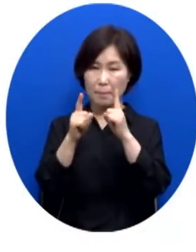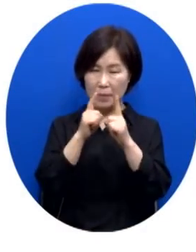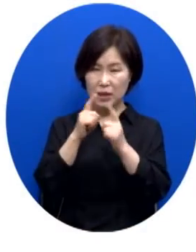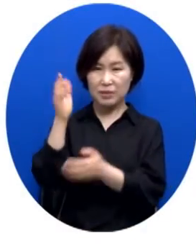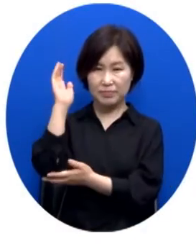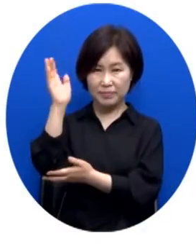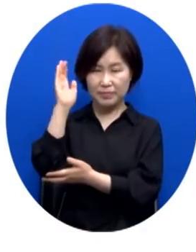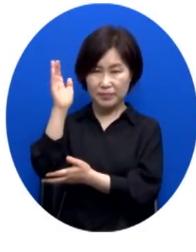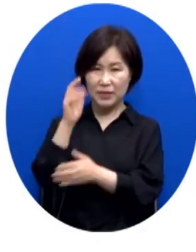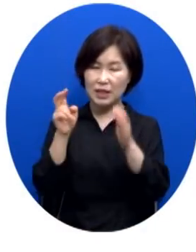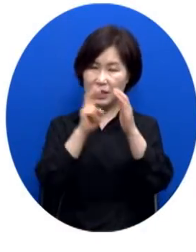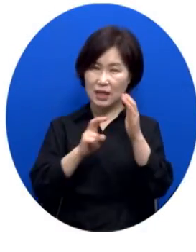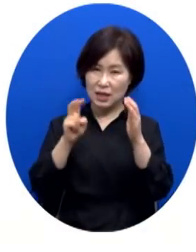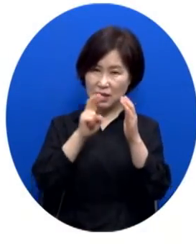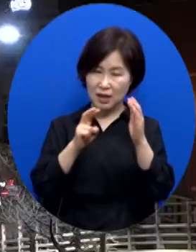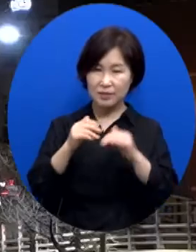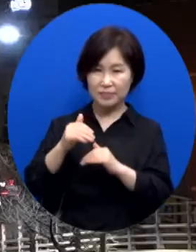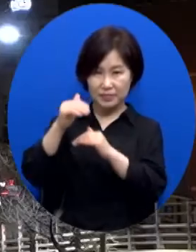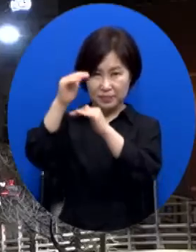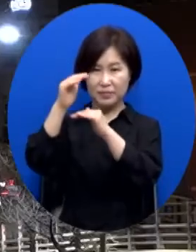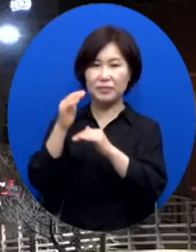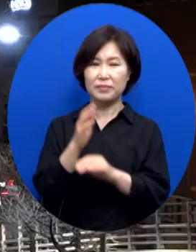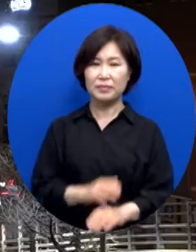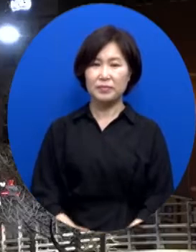찬양 콘서트 등을 진행합니다.